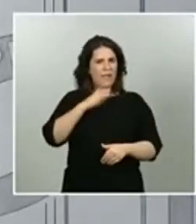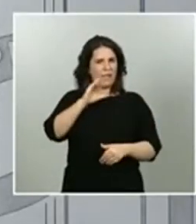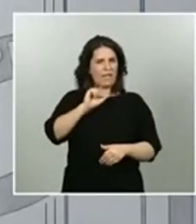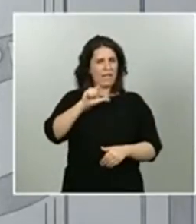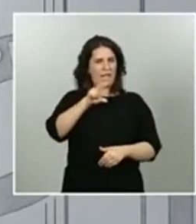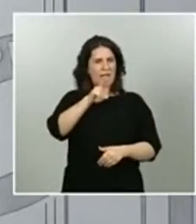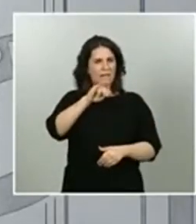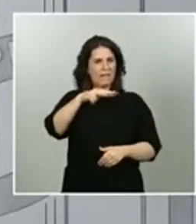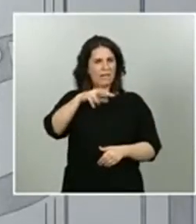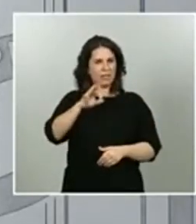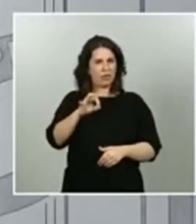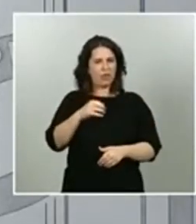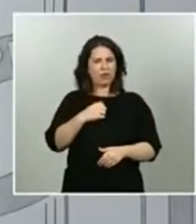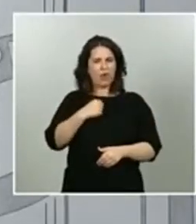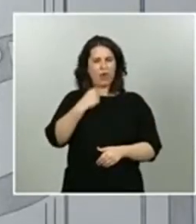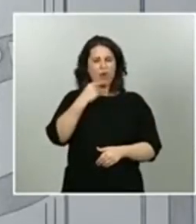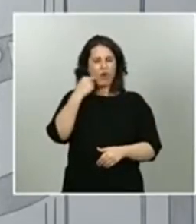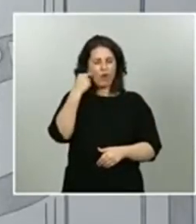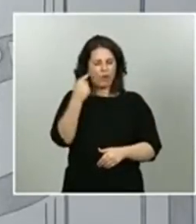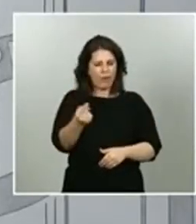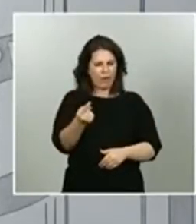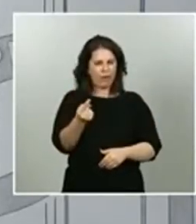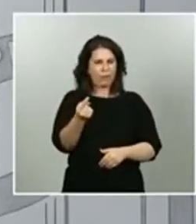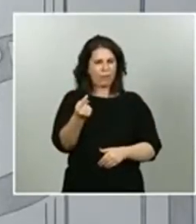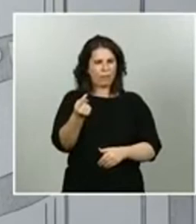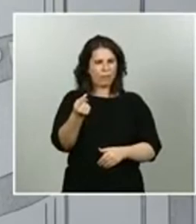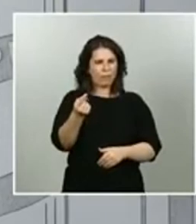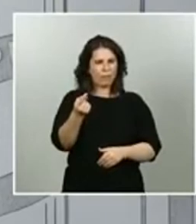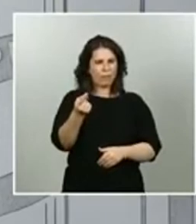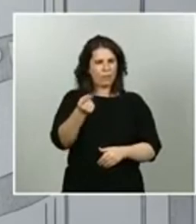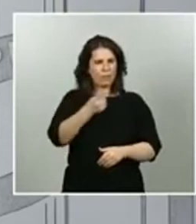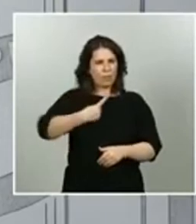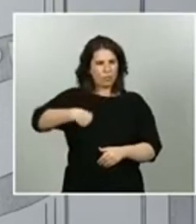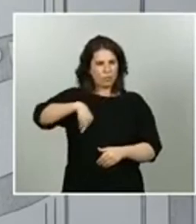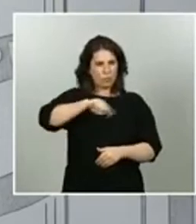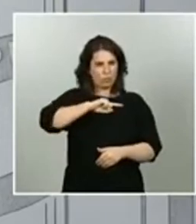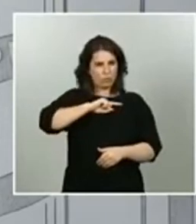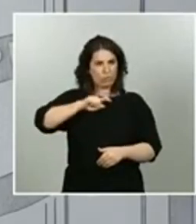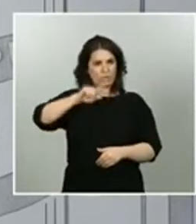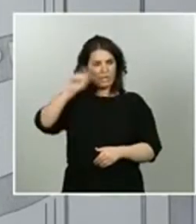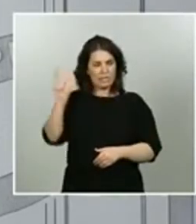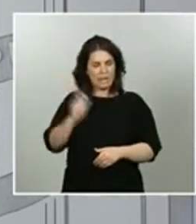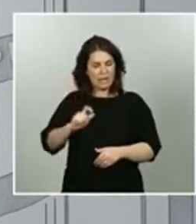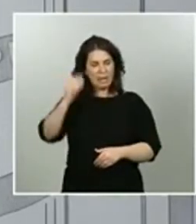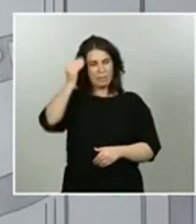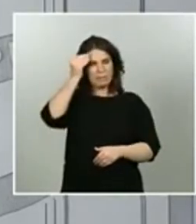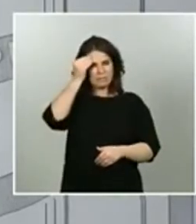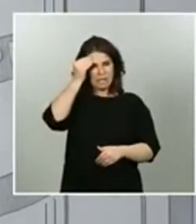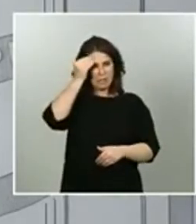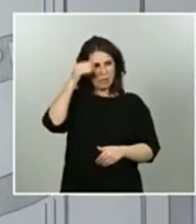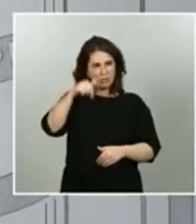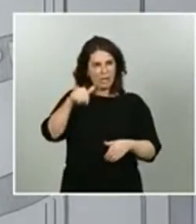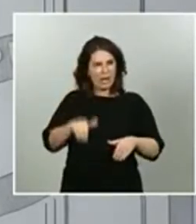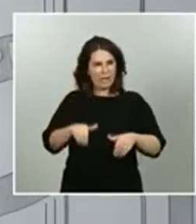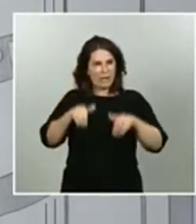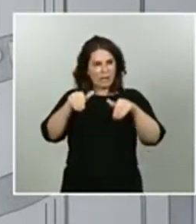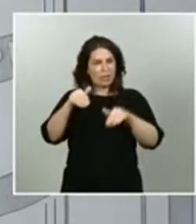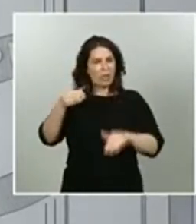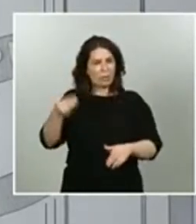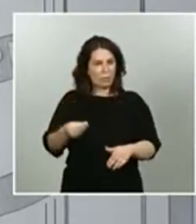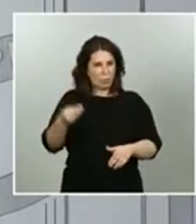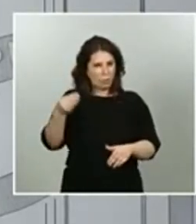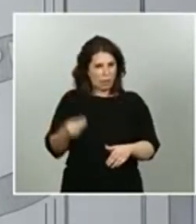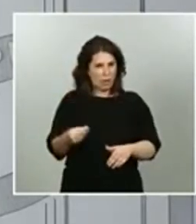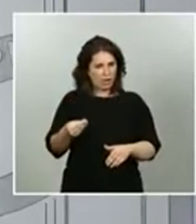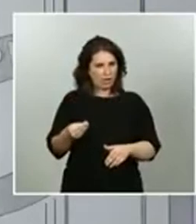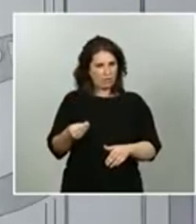che sia una buona, Italia ottima candidatura per l'Eurogruppo. Esta candidatura es muy buena. Sono d'accordo anche